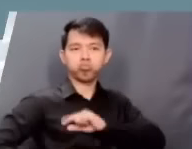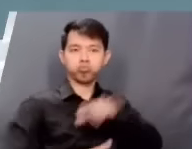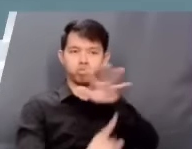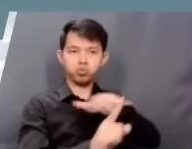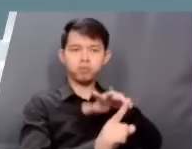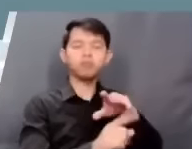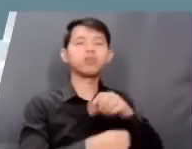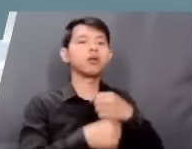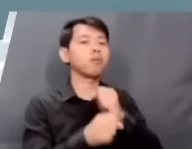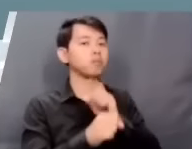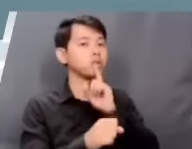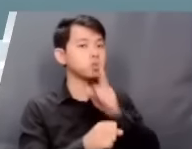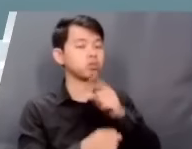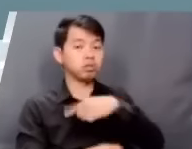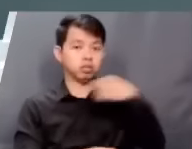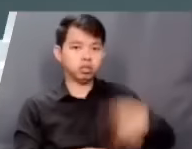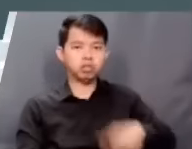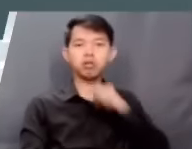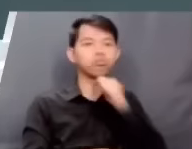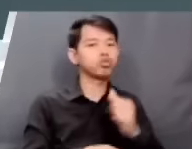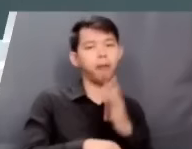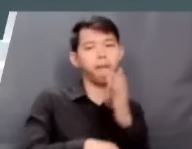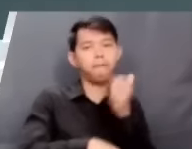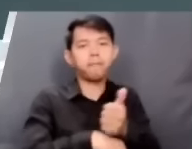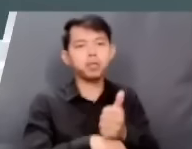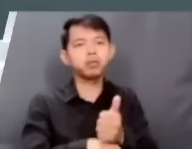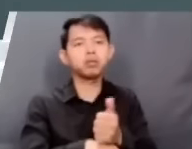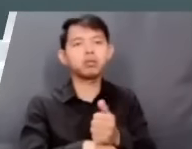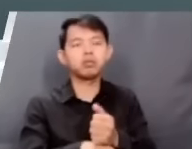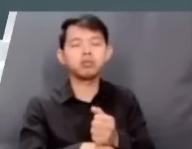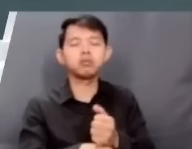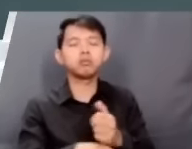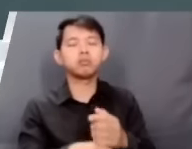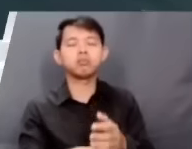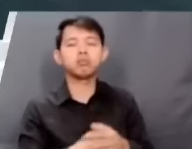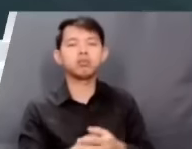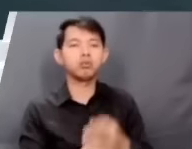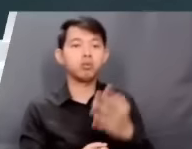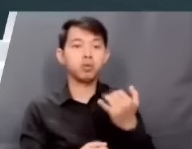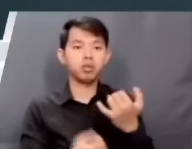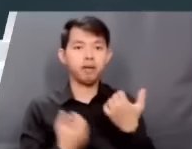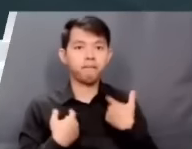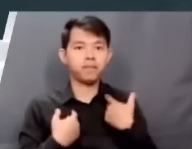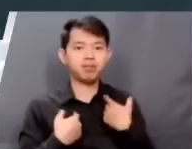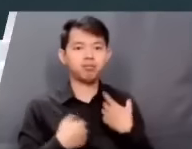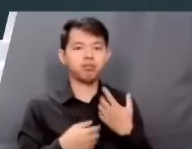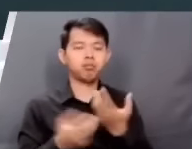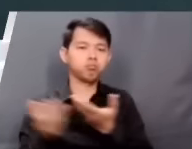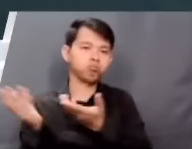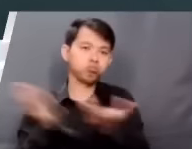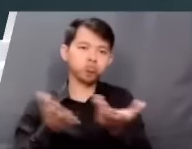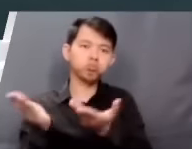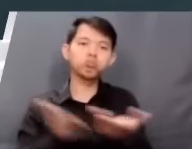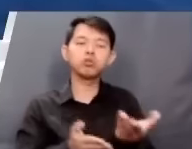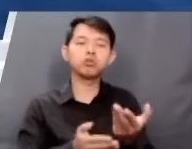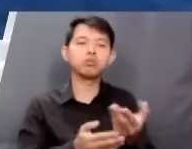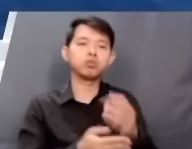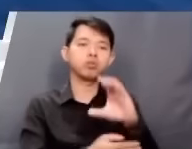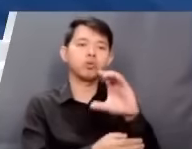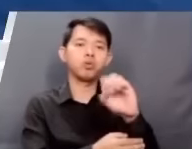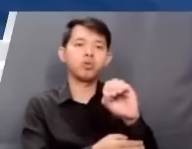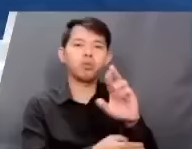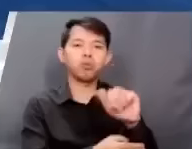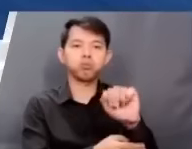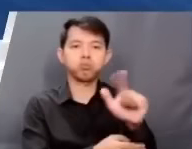ng China sa lugar, lalo na't natuklasang tinambakan ng durog na corals ang Eskoda Shoal kamakailan. Ayon kay